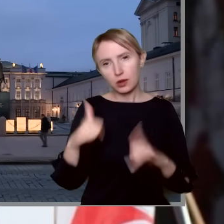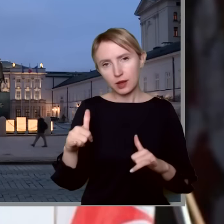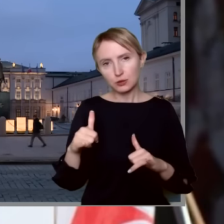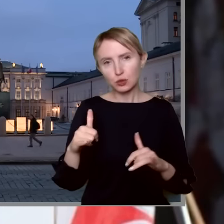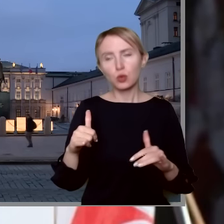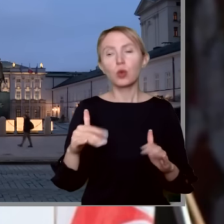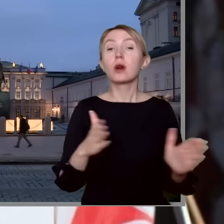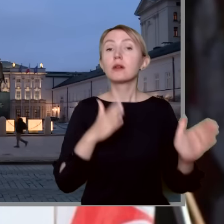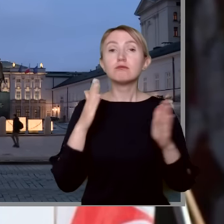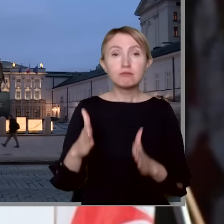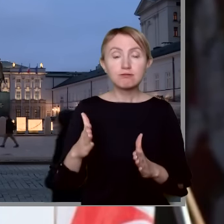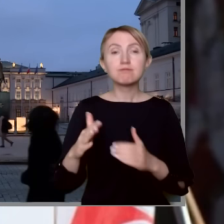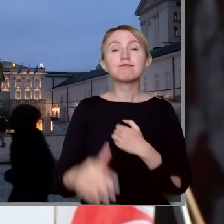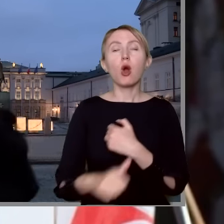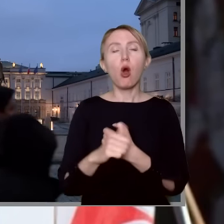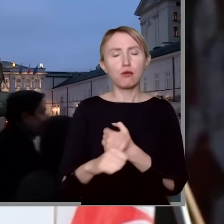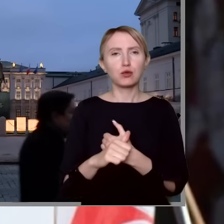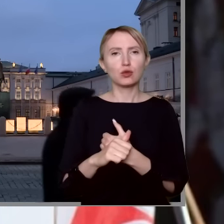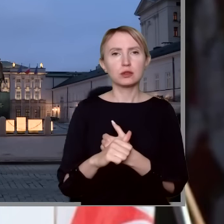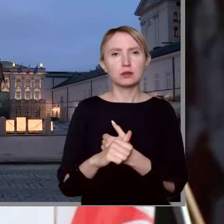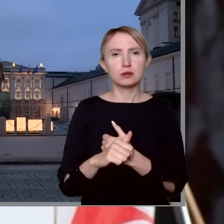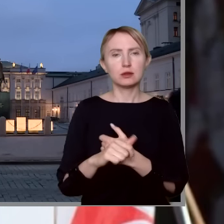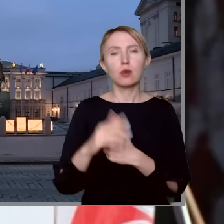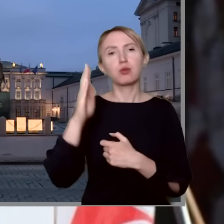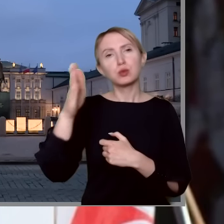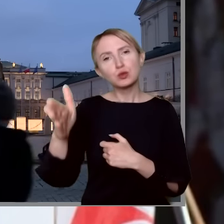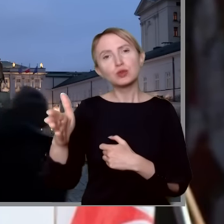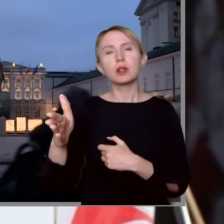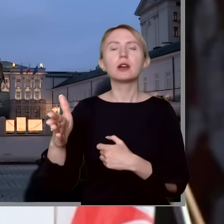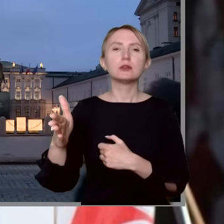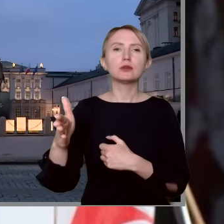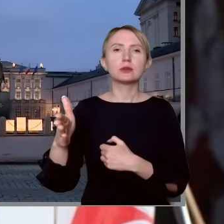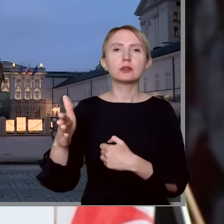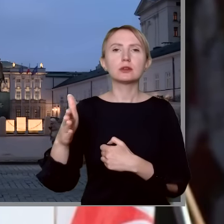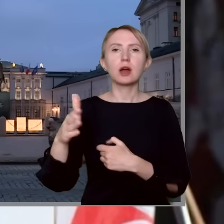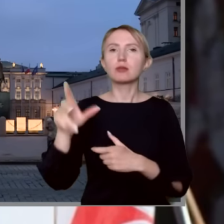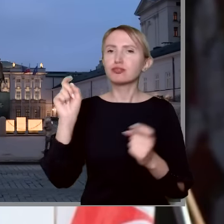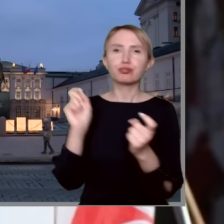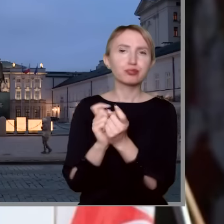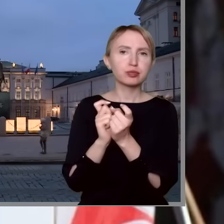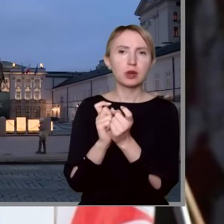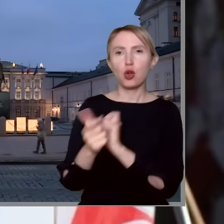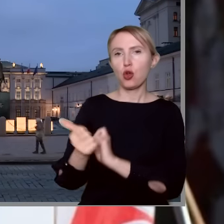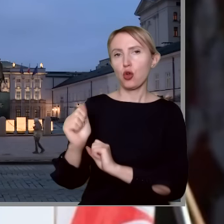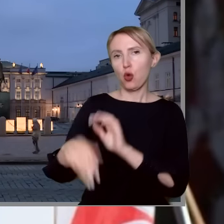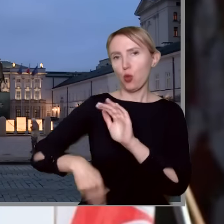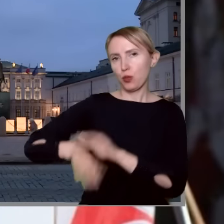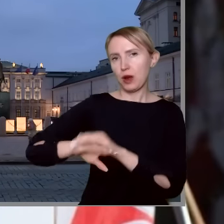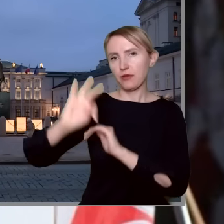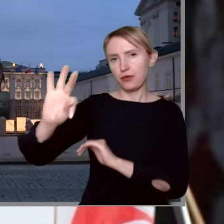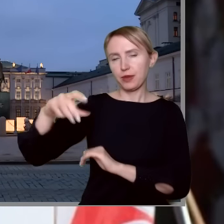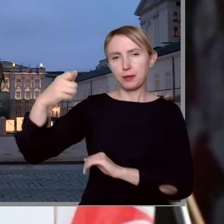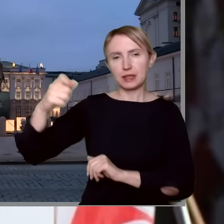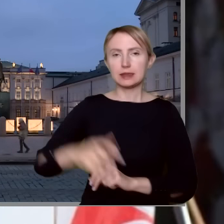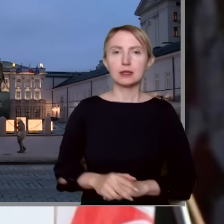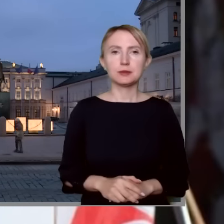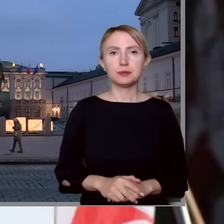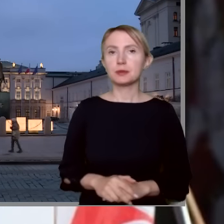następnie było powodem całego późniejszego podważania kompetencji pana prezydenta. Panie